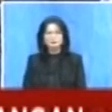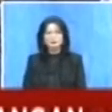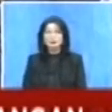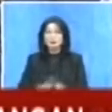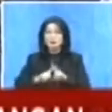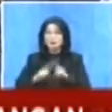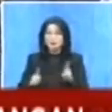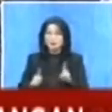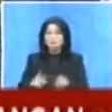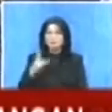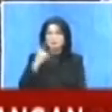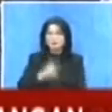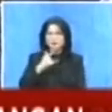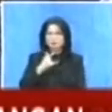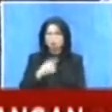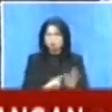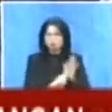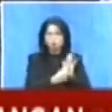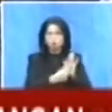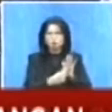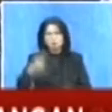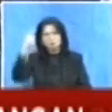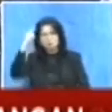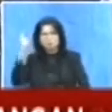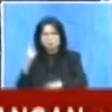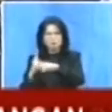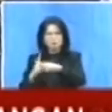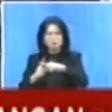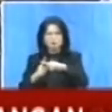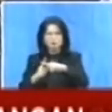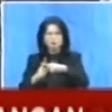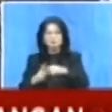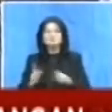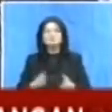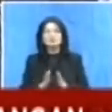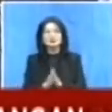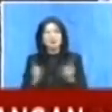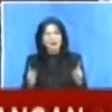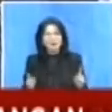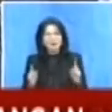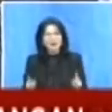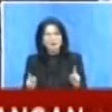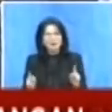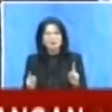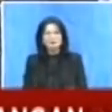Namun, tetap mencerminkan optimisme dan kehati-hatian.